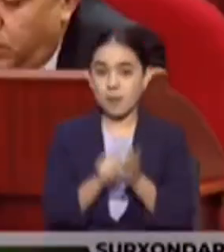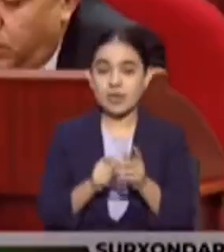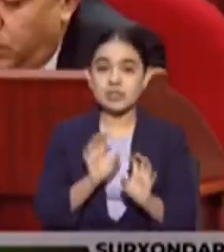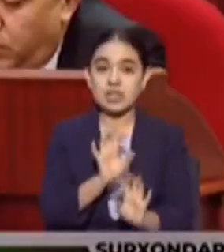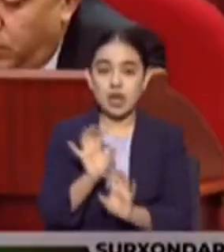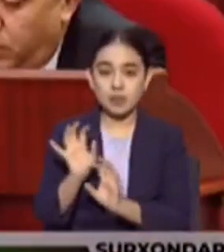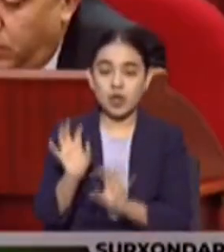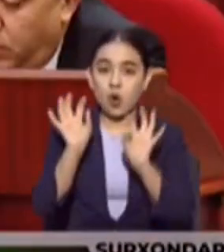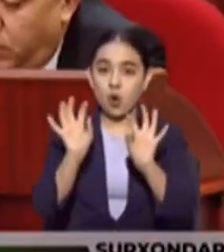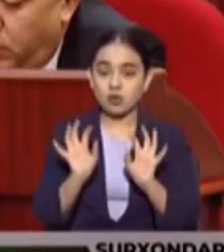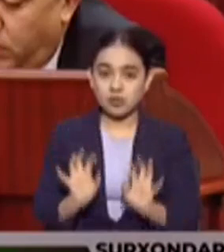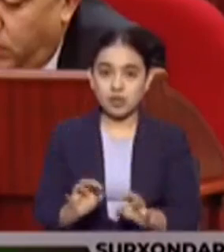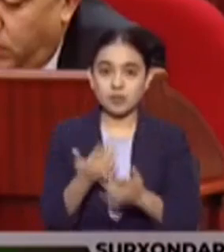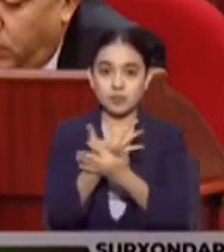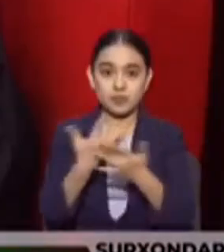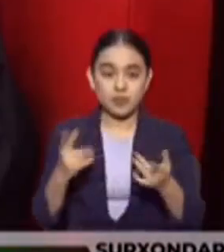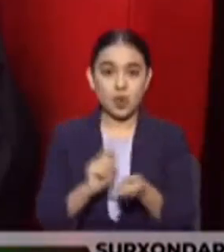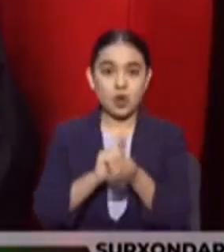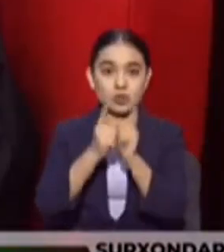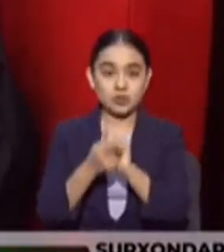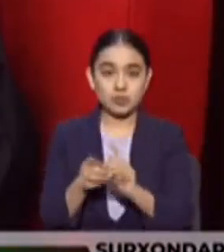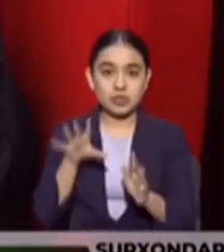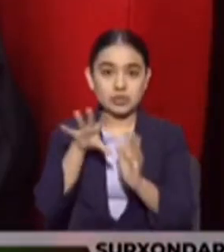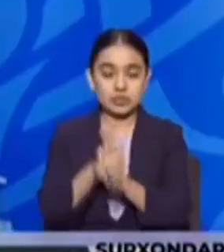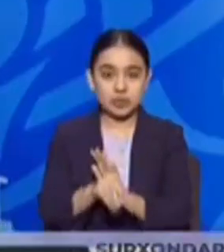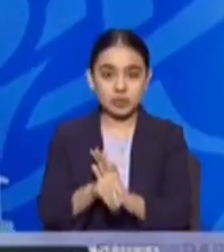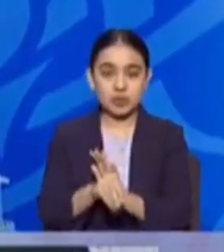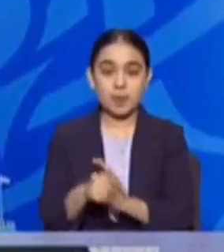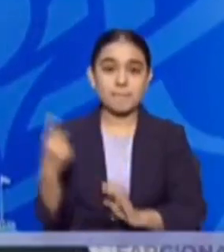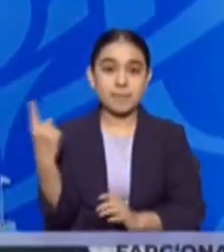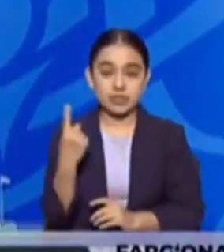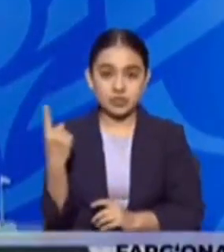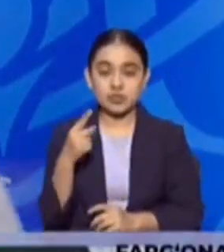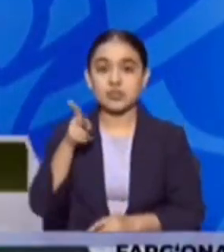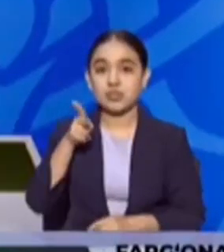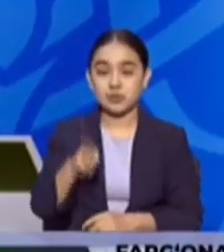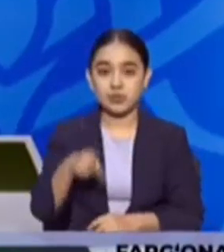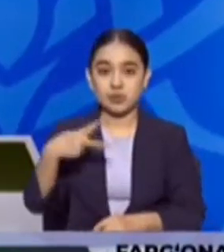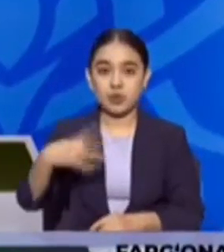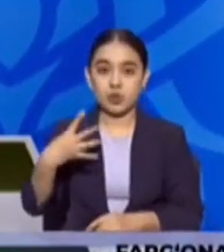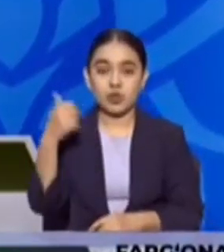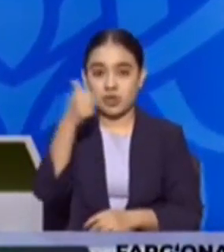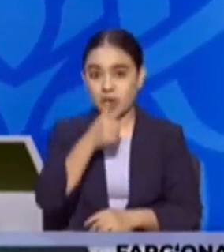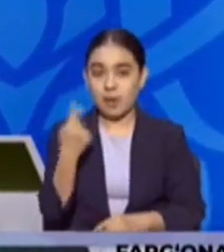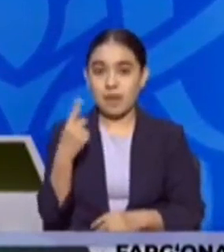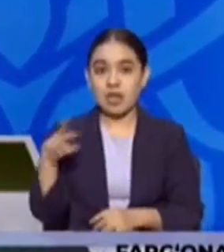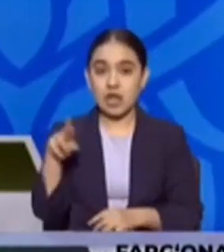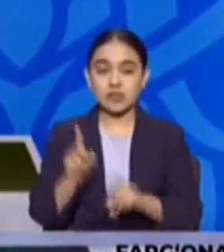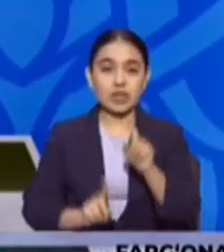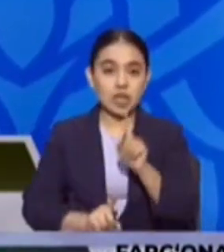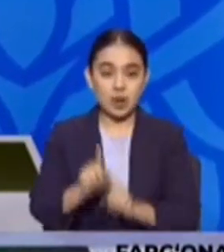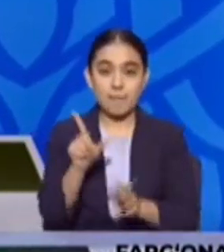ta'minot to'g'risidagi qonunga bir qator o'zgartirishlar kiritilmoqda. Birinchidan, 2024-yil 1-yanvardan